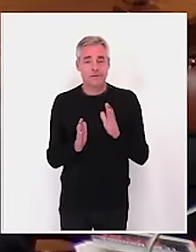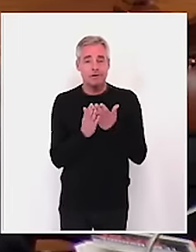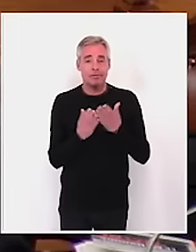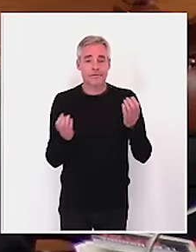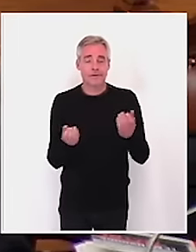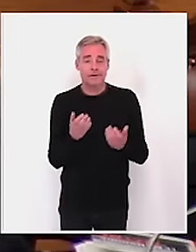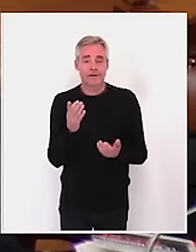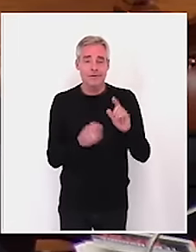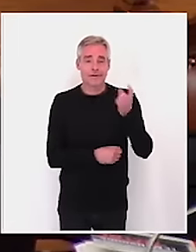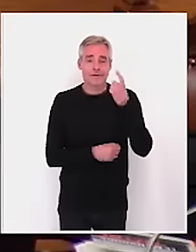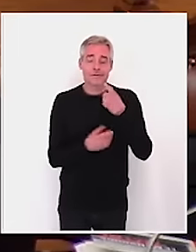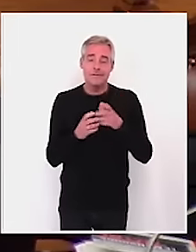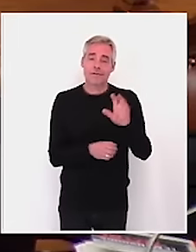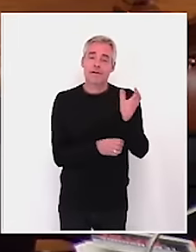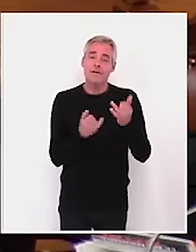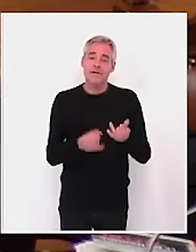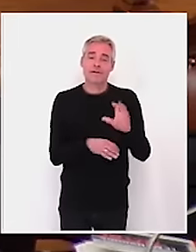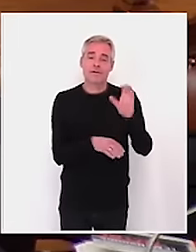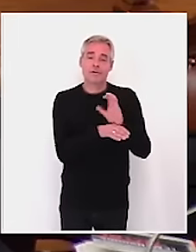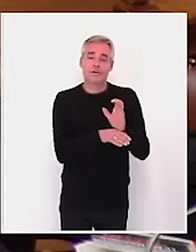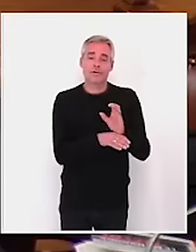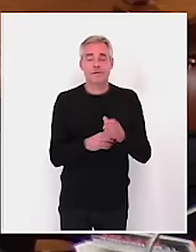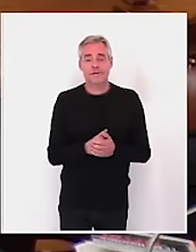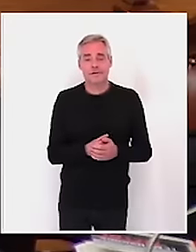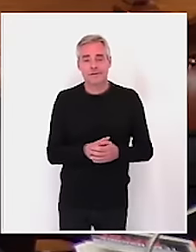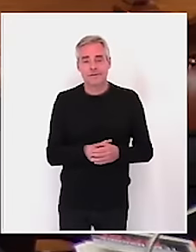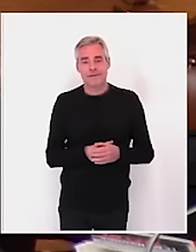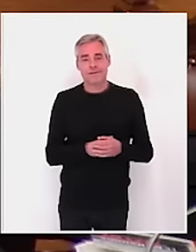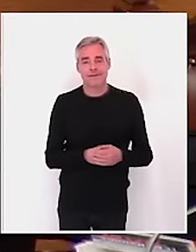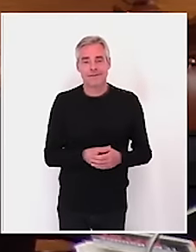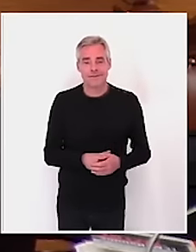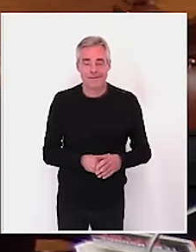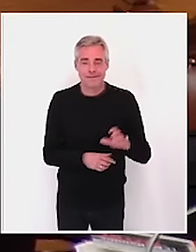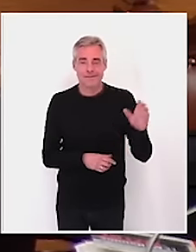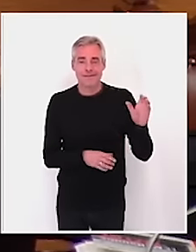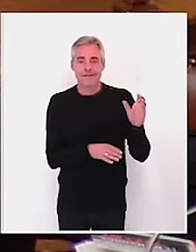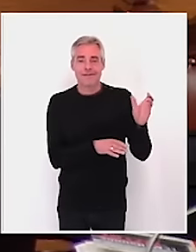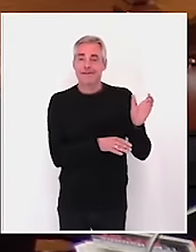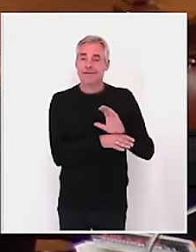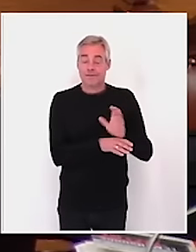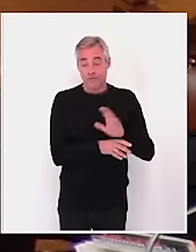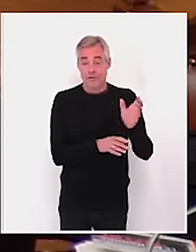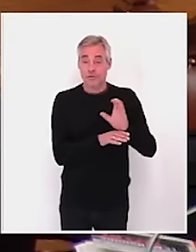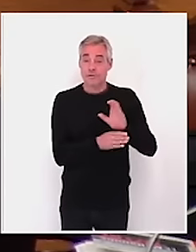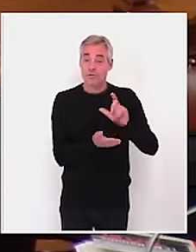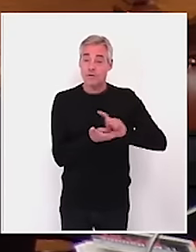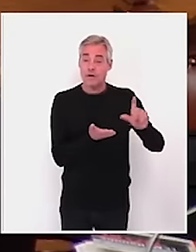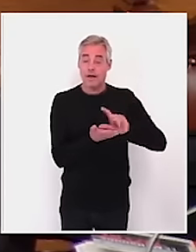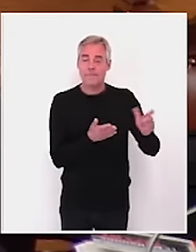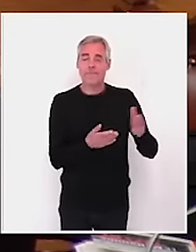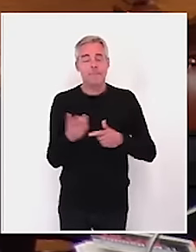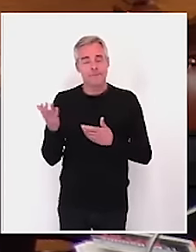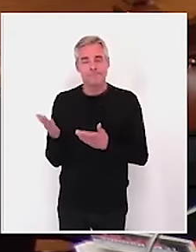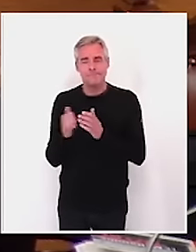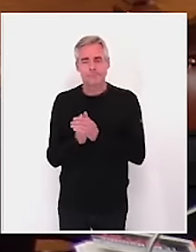ça devient une émission littéraire, ce conseil municipal. Il y en a qui disent qu'il faudrait faire un jingle au moment où je fais une pub pour un livre, mais on pourrait le faire. Mais donc là, c'est Anne Clerval,